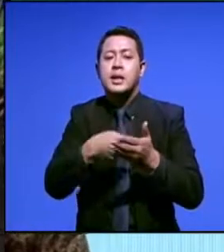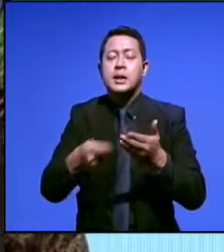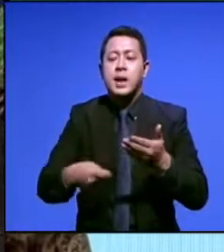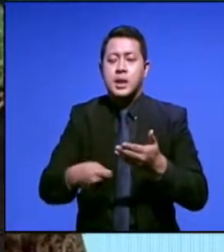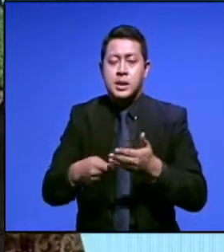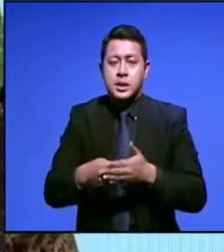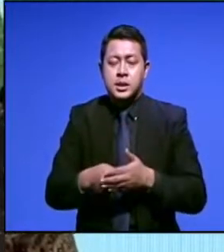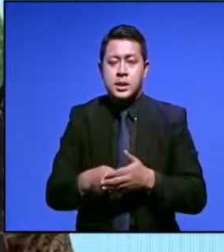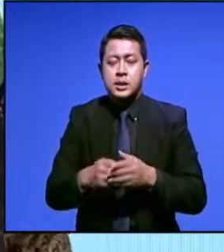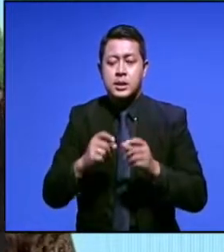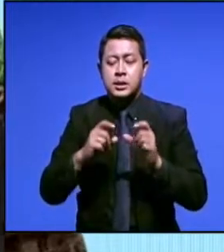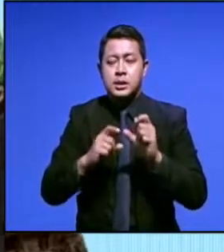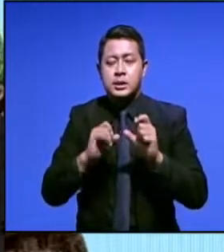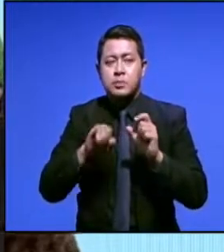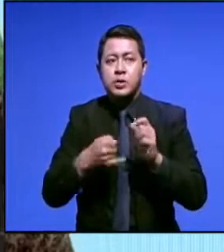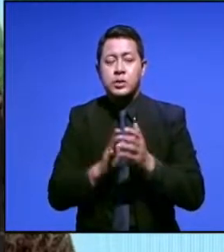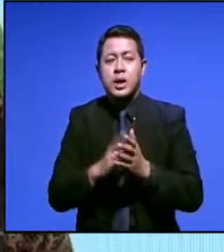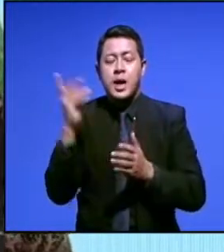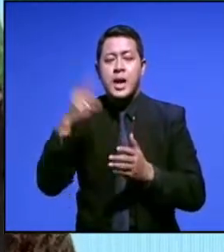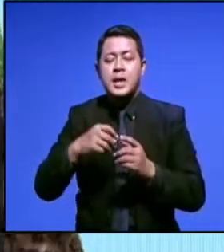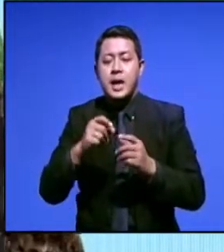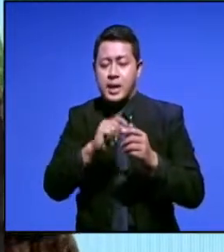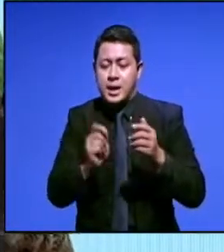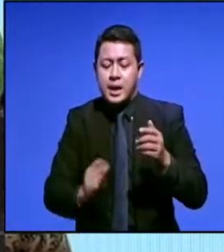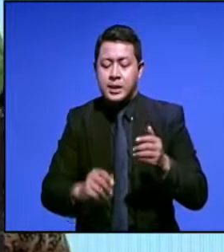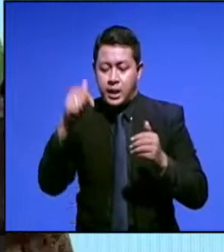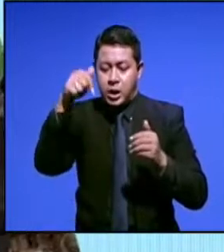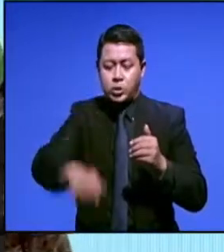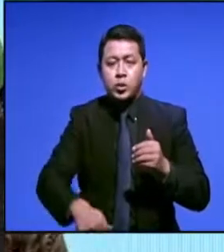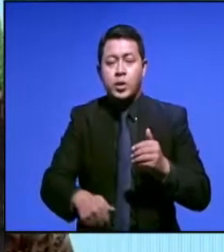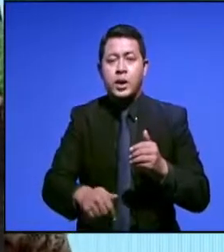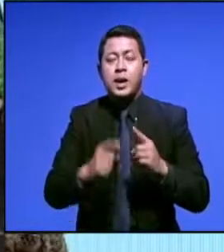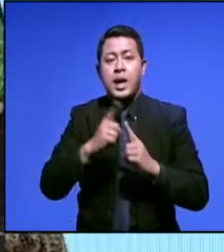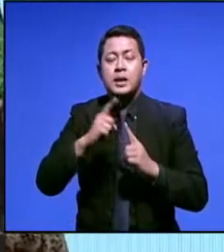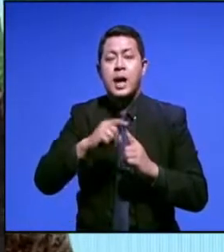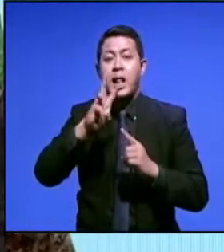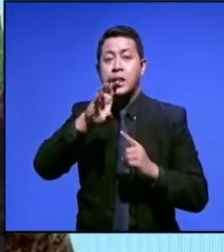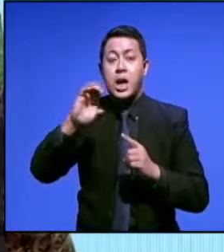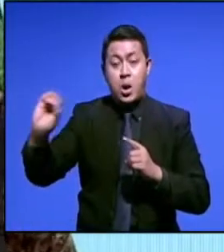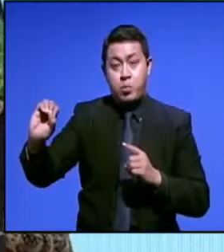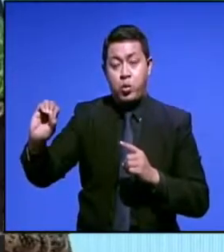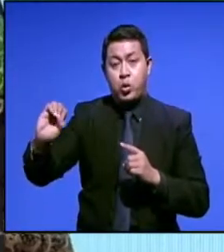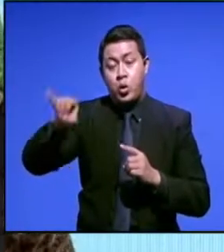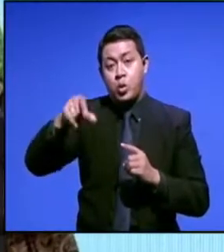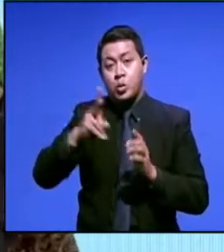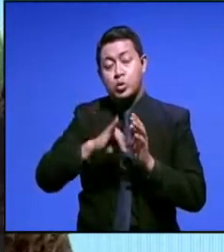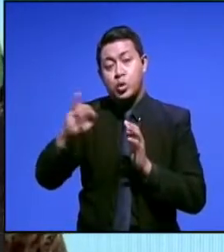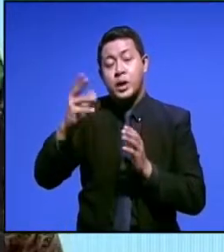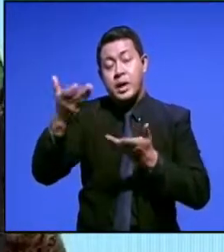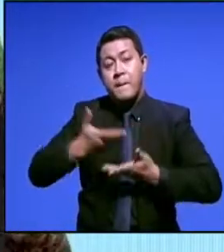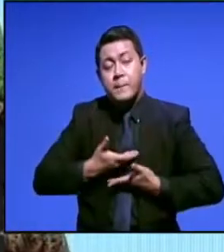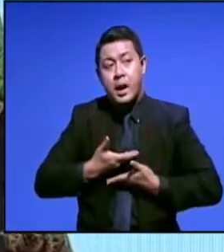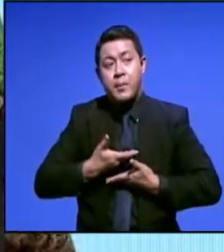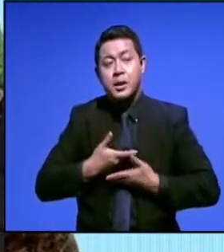BP Jam Sostek. Dari data tersebut kita turunkan per tanggal 30 Juni kita